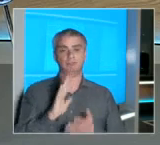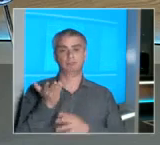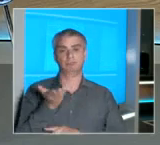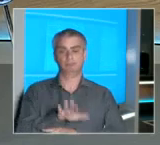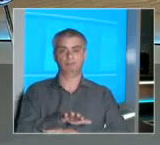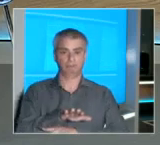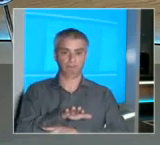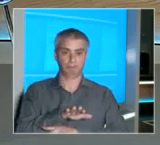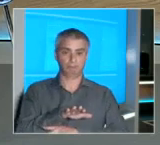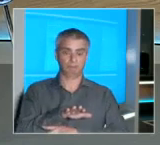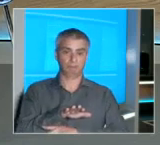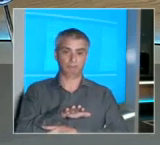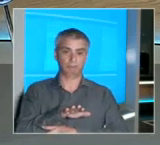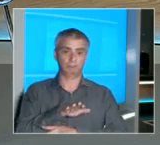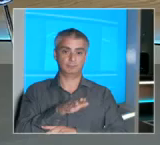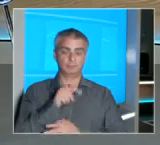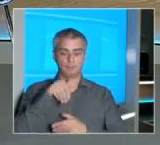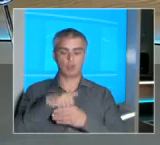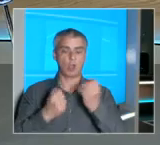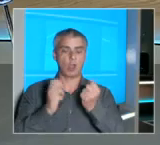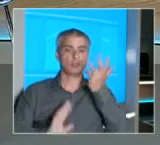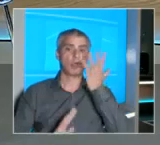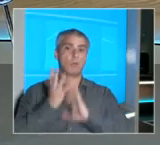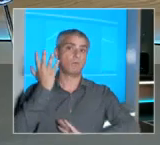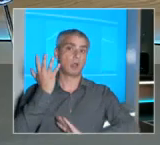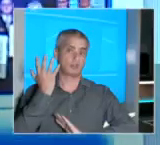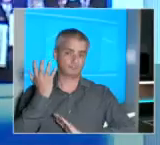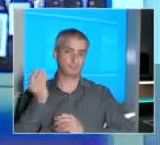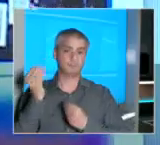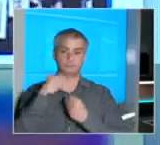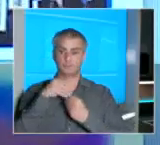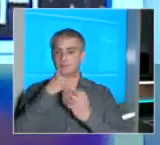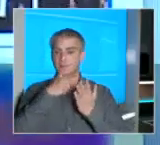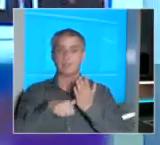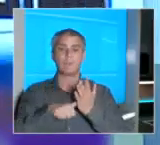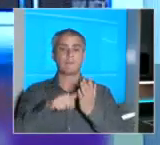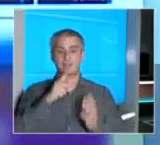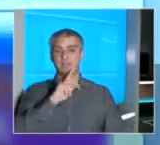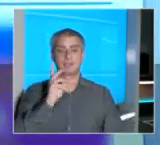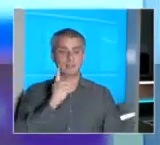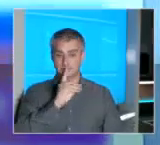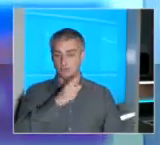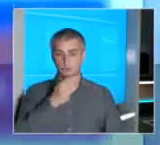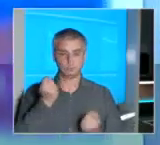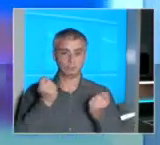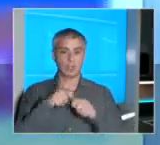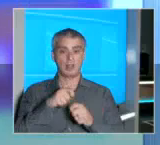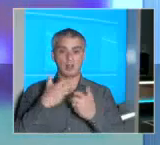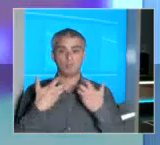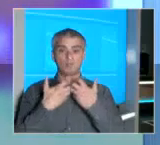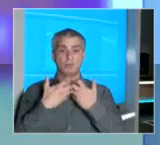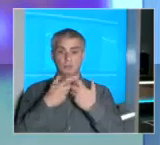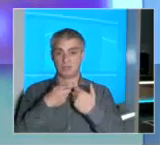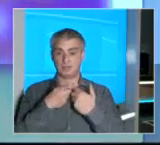נספתה למוות ברכב בוער. וגם בנק דיסקונט סוגר את מוזיאון הרצל אילן בלום.